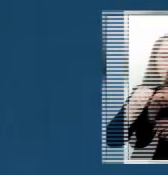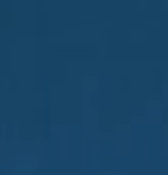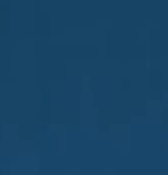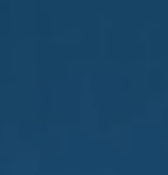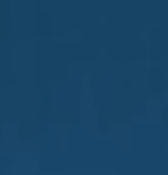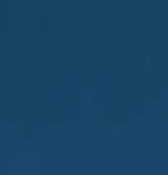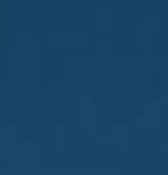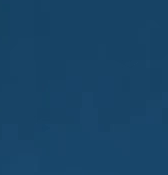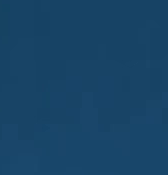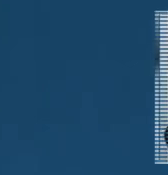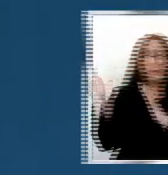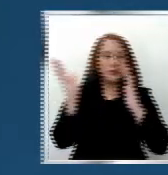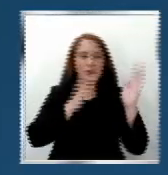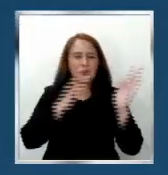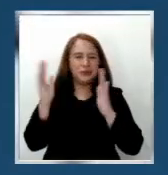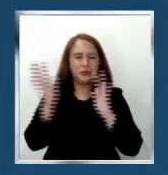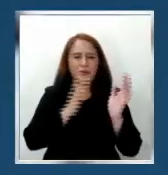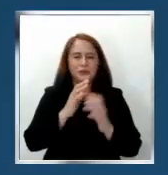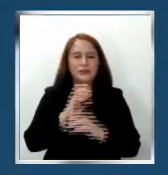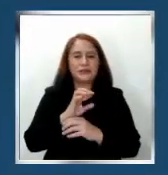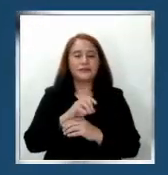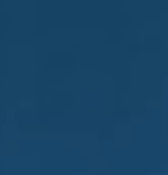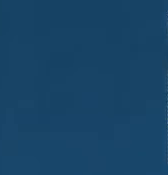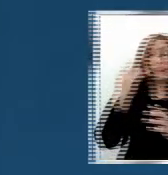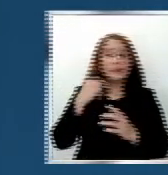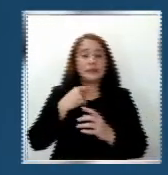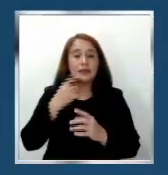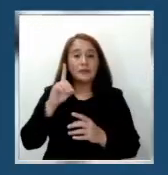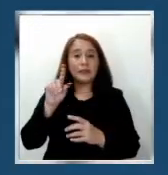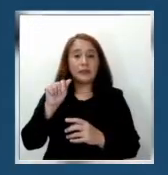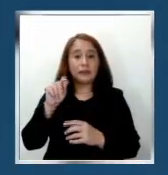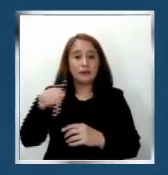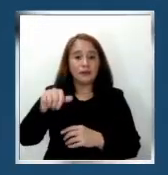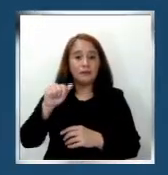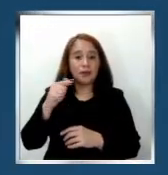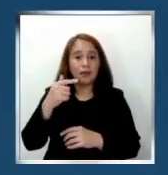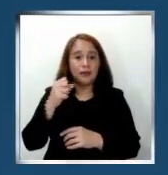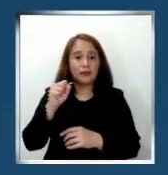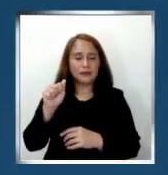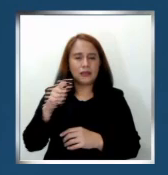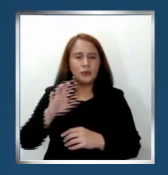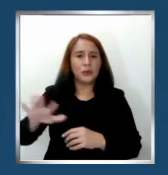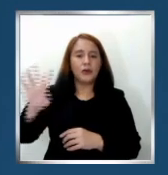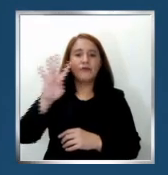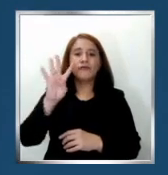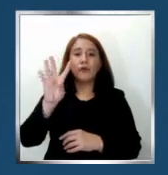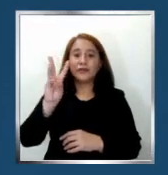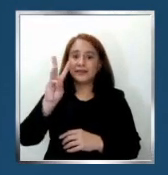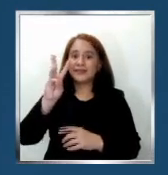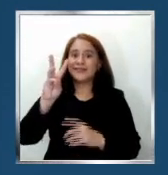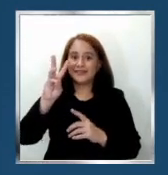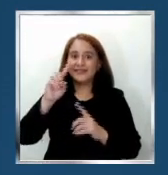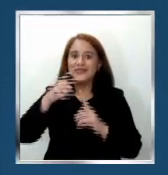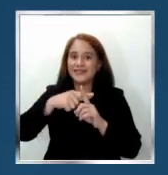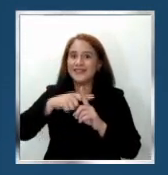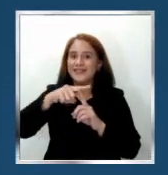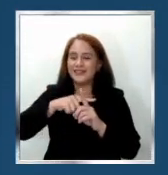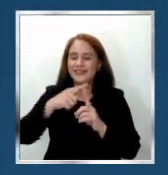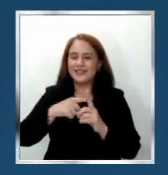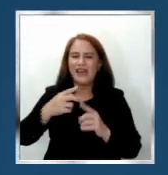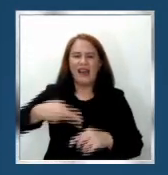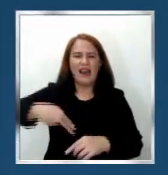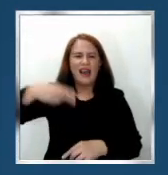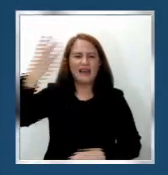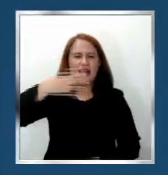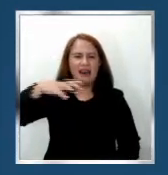mga kapuso. Sa initial na datos ng PAGASA, umalo sa 46 degrees Celsius ang pinakamataas na init factor ngayong